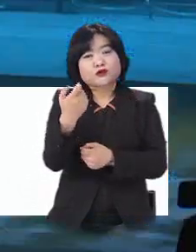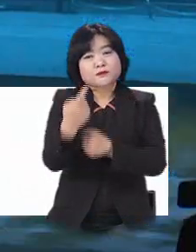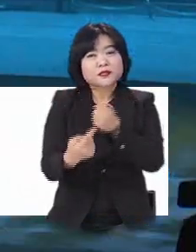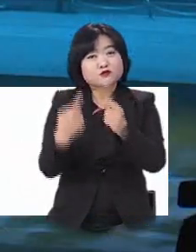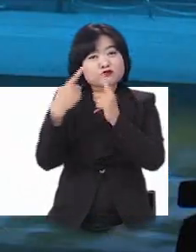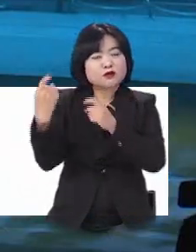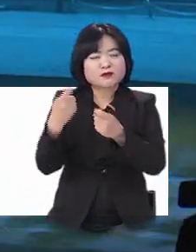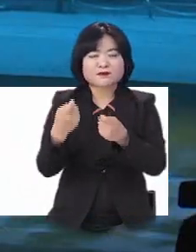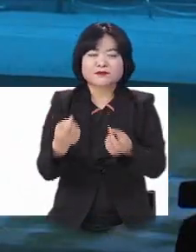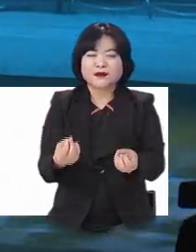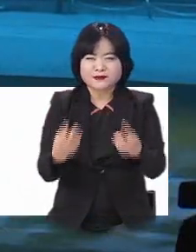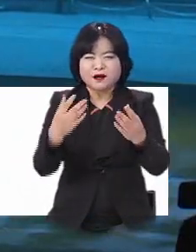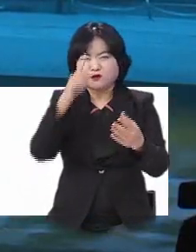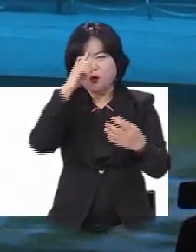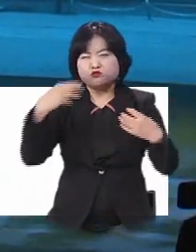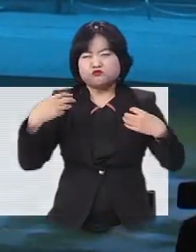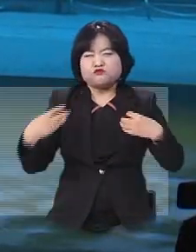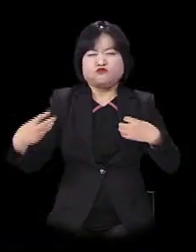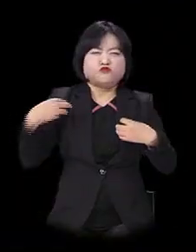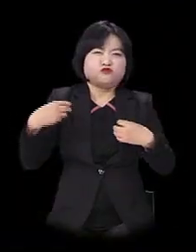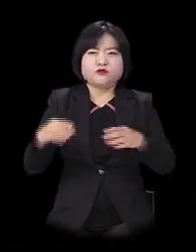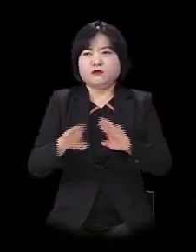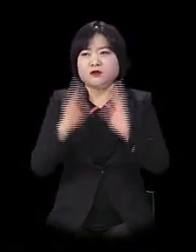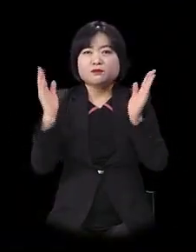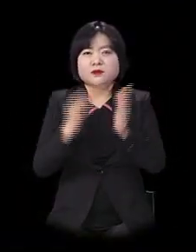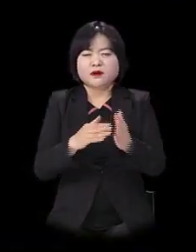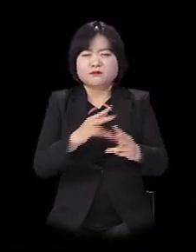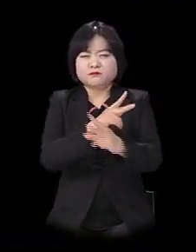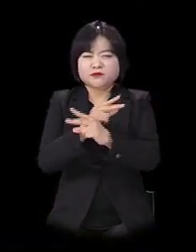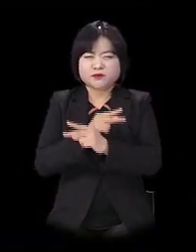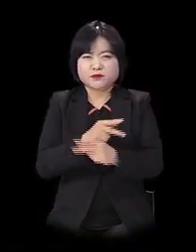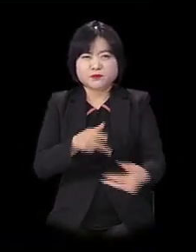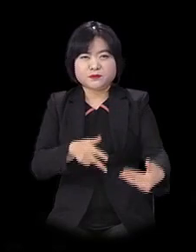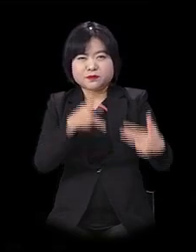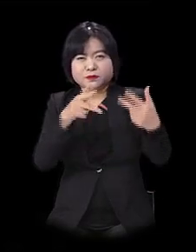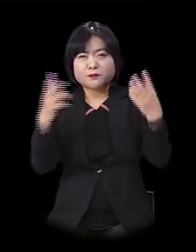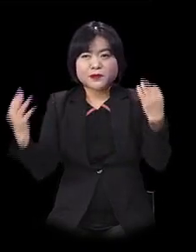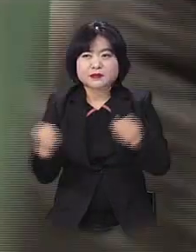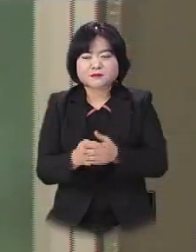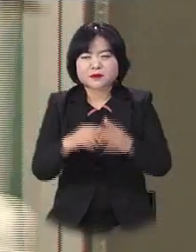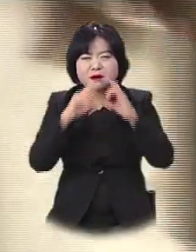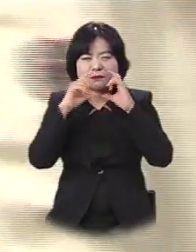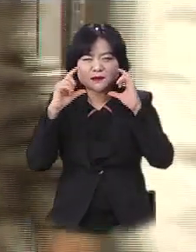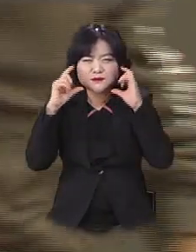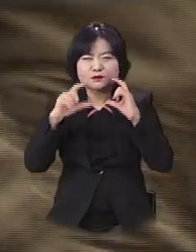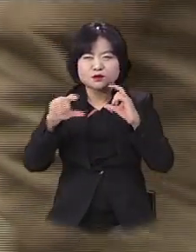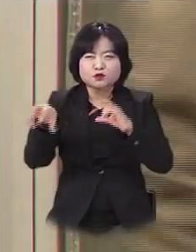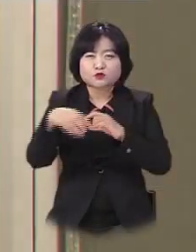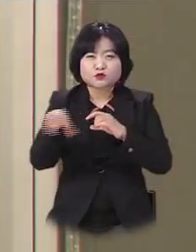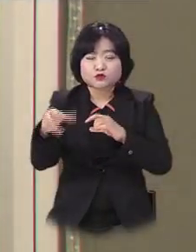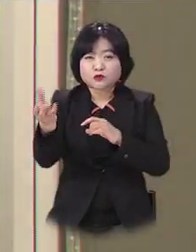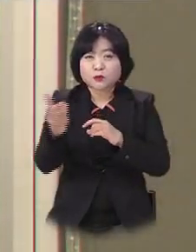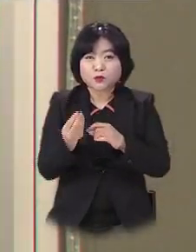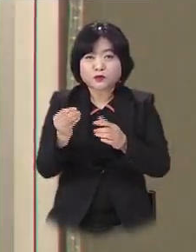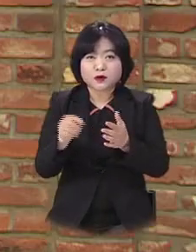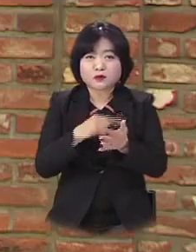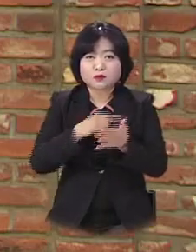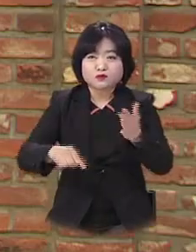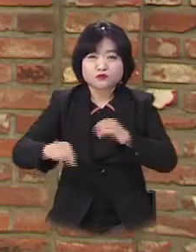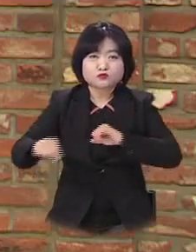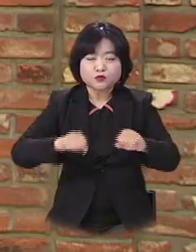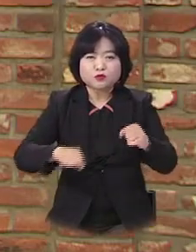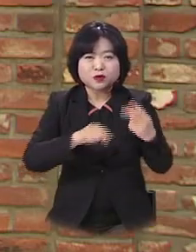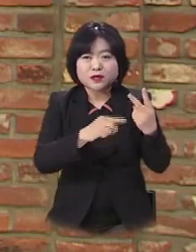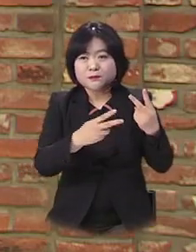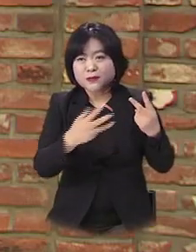행사가 정부 주최로 열립니다. 비대면 이벤트도 다양합니다. 마스크를 쓰고 국채보상운동이나 2.18 유적지를